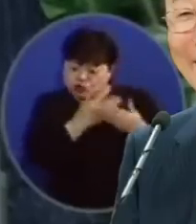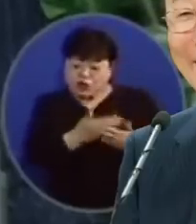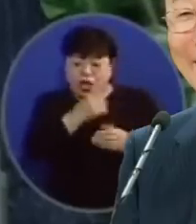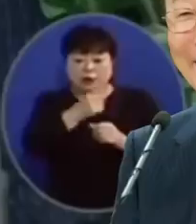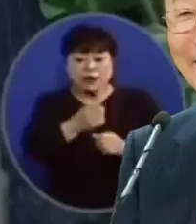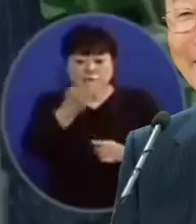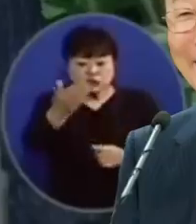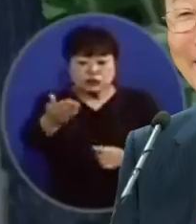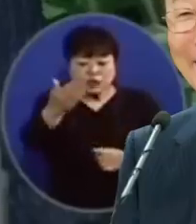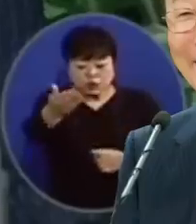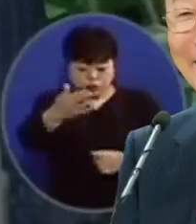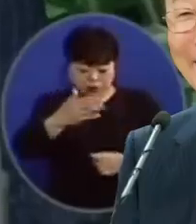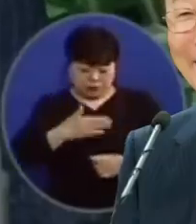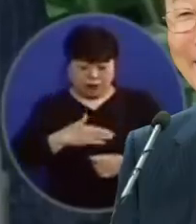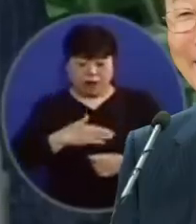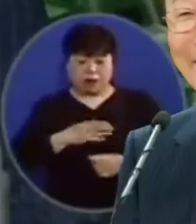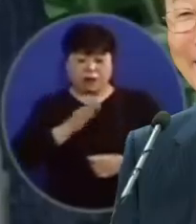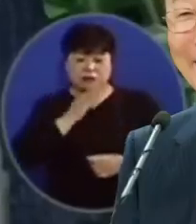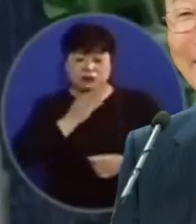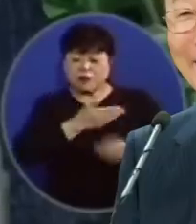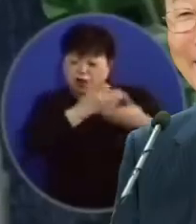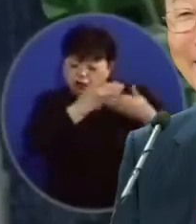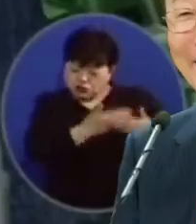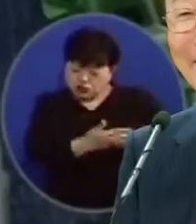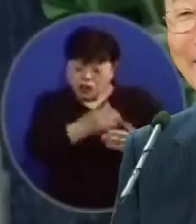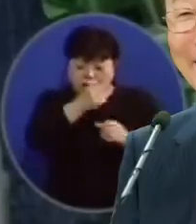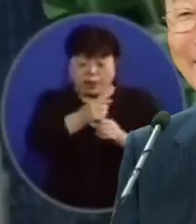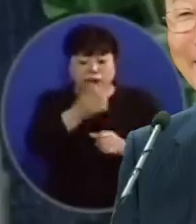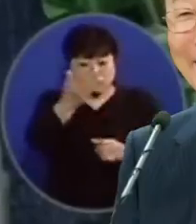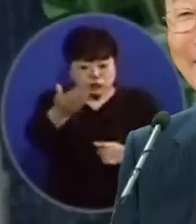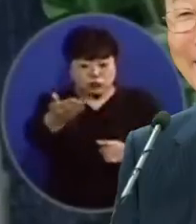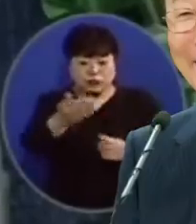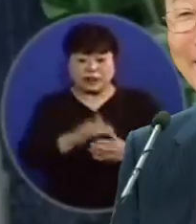놓았습니다. 여러분과 나를 굉장히 존귀하게 만들어 놓았는데